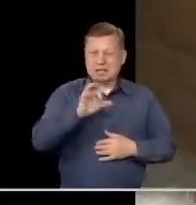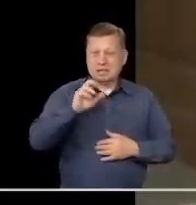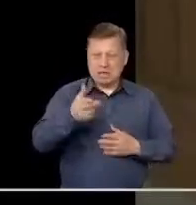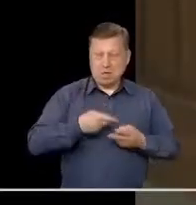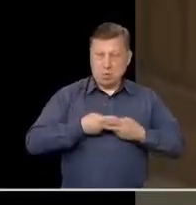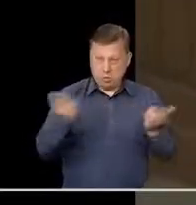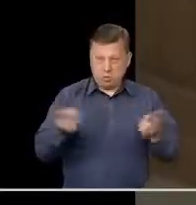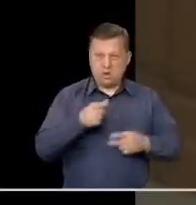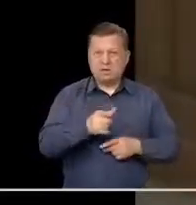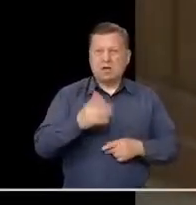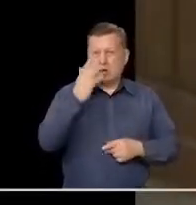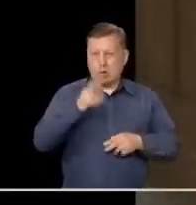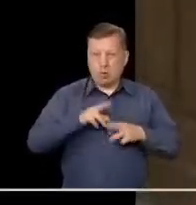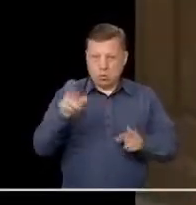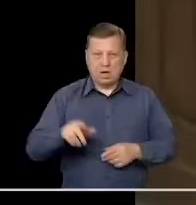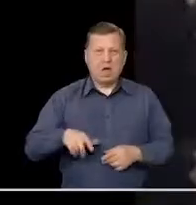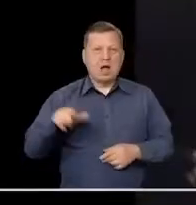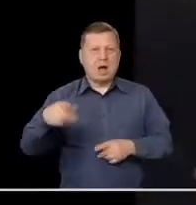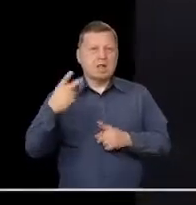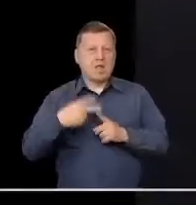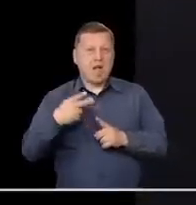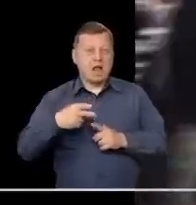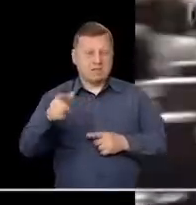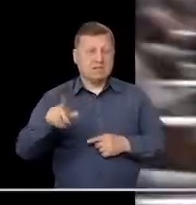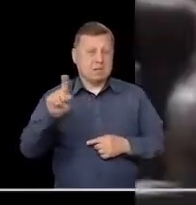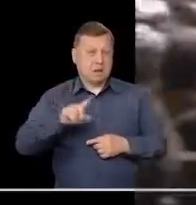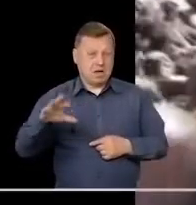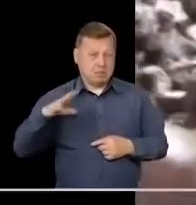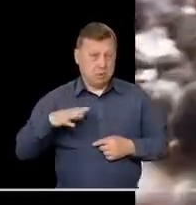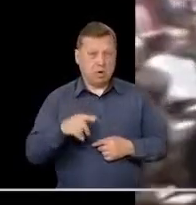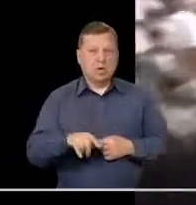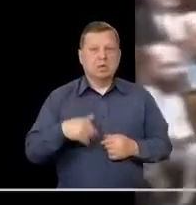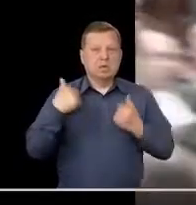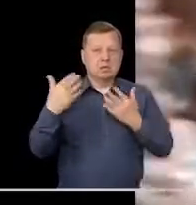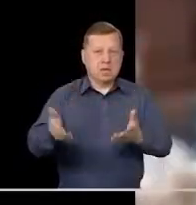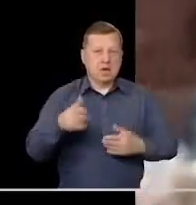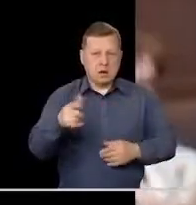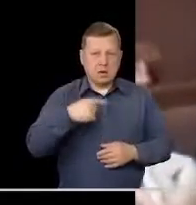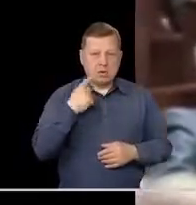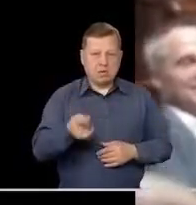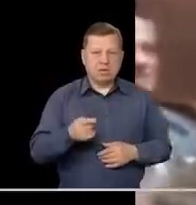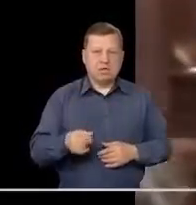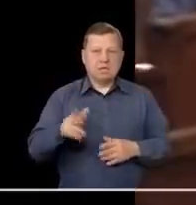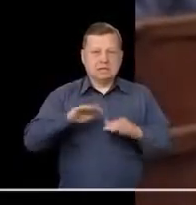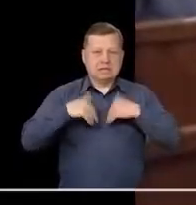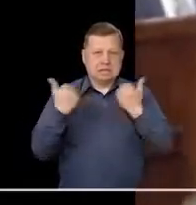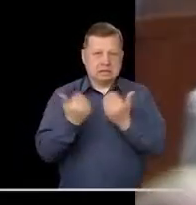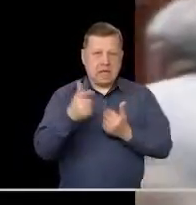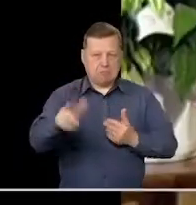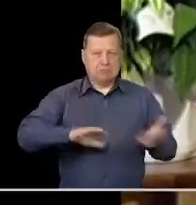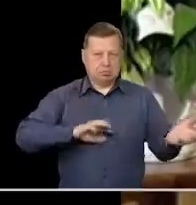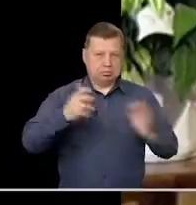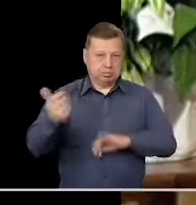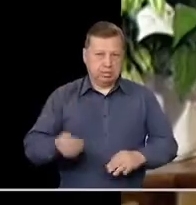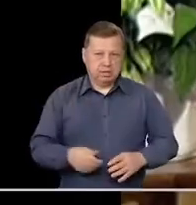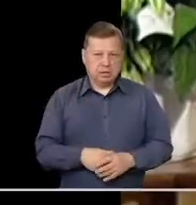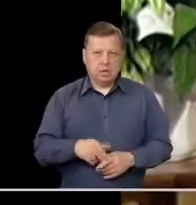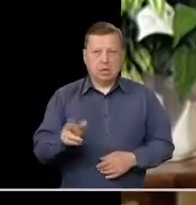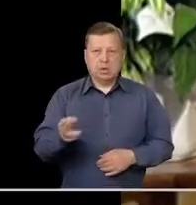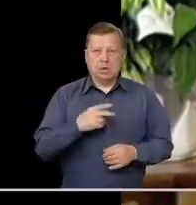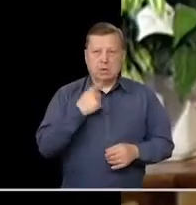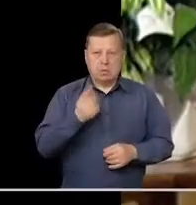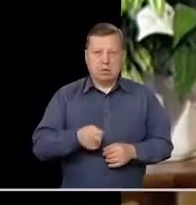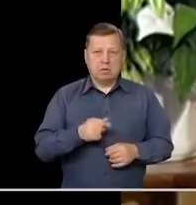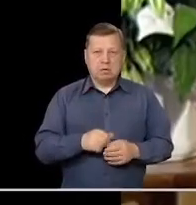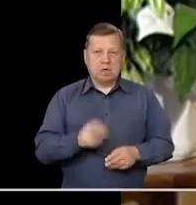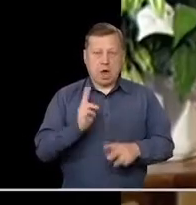współpracowników sowieckiego reżimu, ówczesna telewizja publiczna oddała miejsce antenowe zwolennikom sejmowego przewrotu. Oni są tylko po prostu